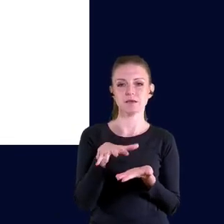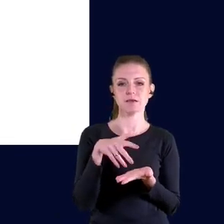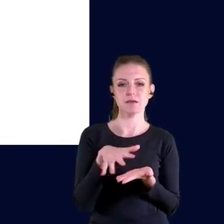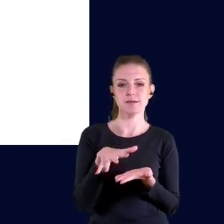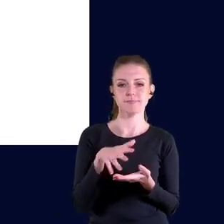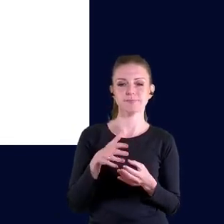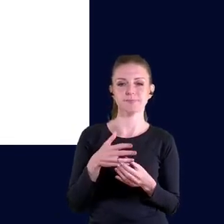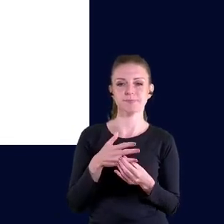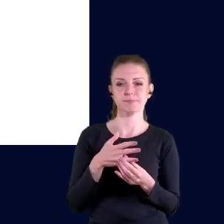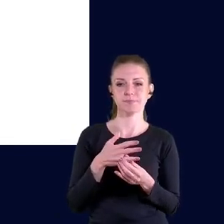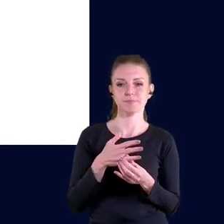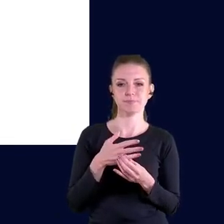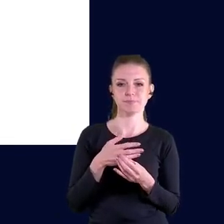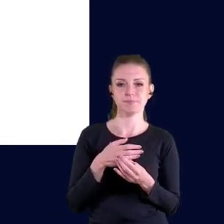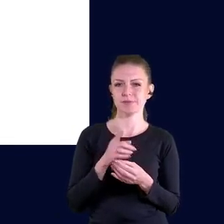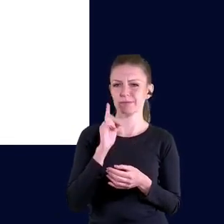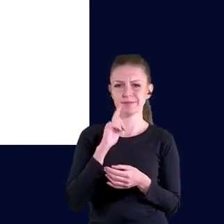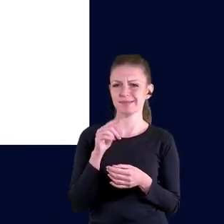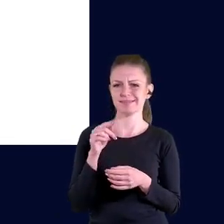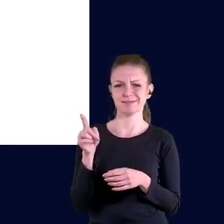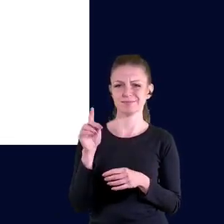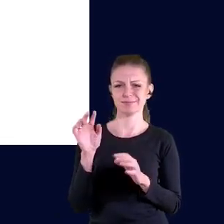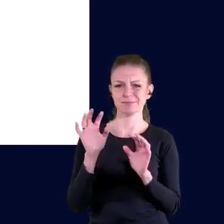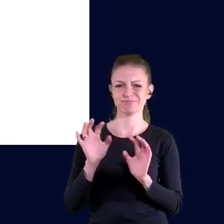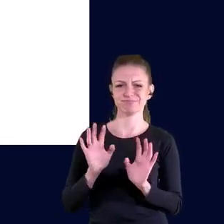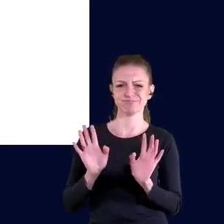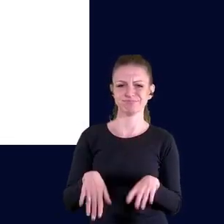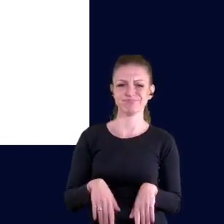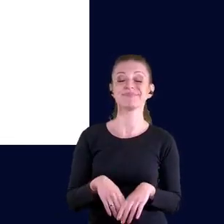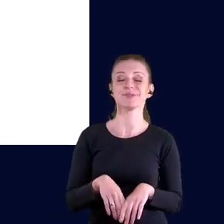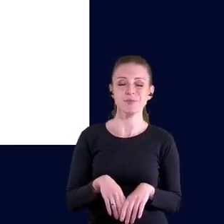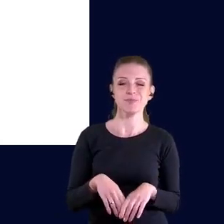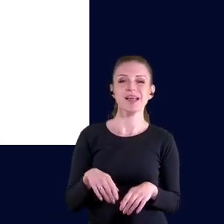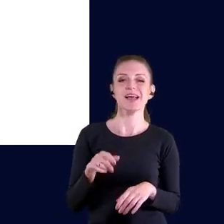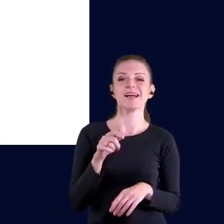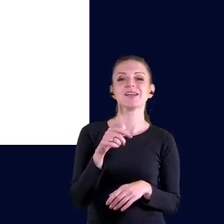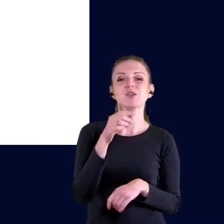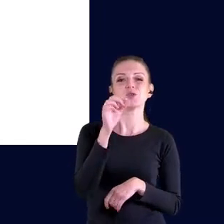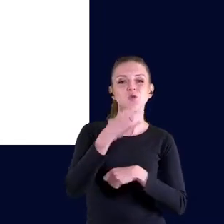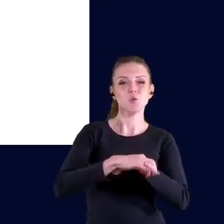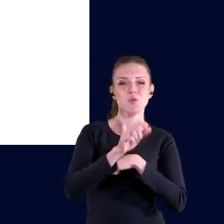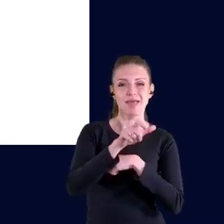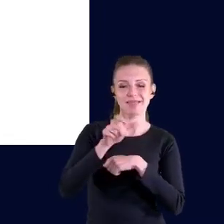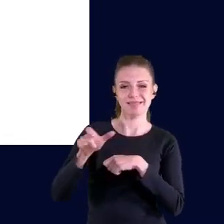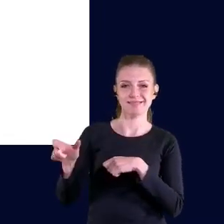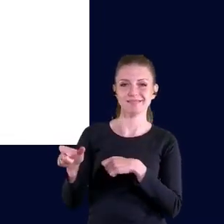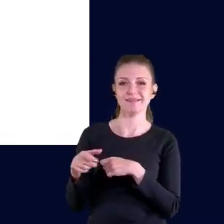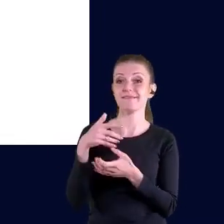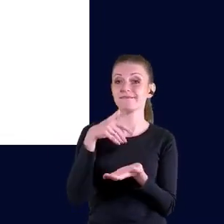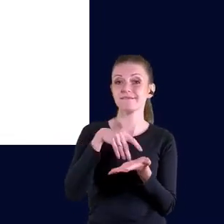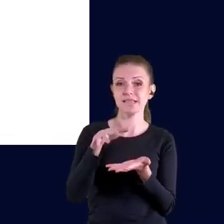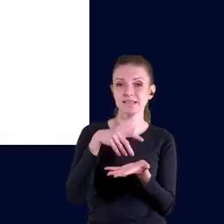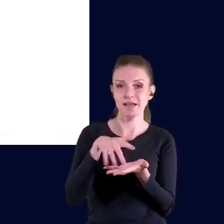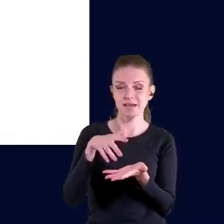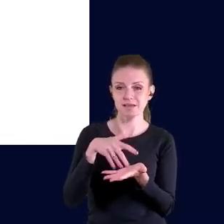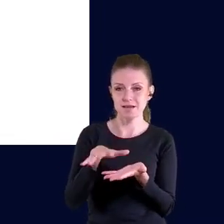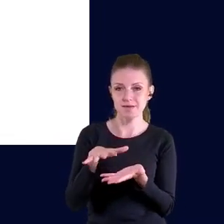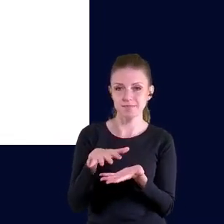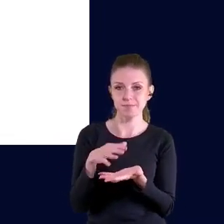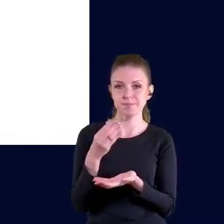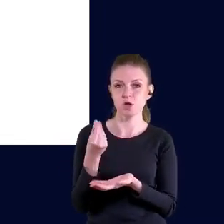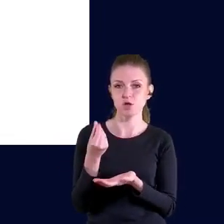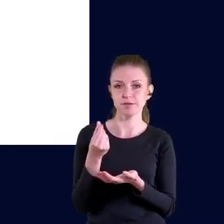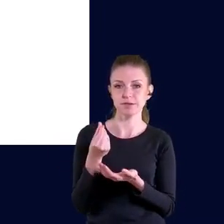na posypał się ten ten slajd wydatki studentów Stanach Zjednoczonych związane